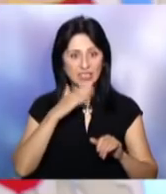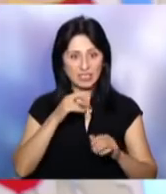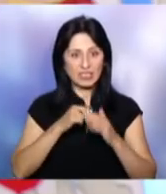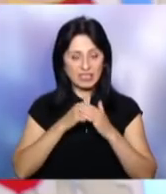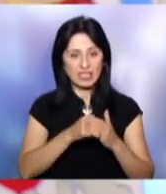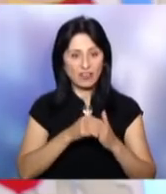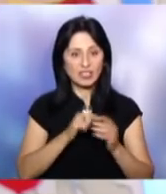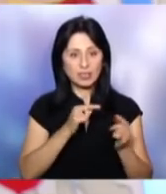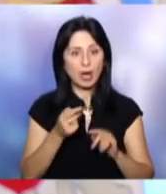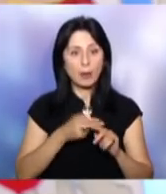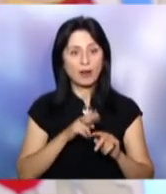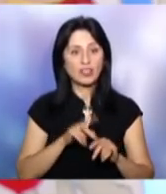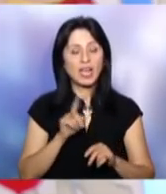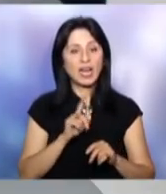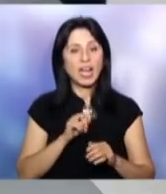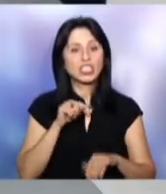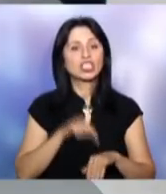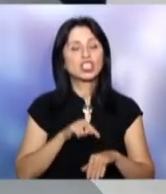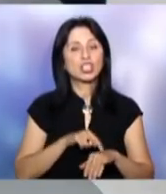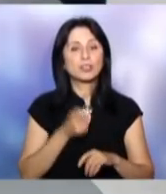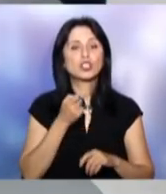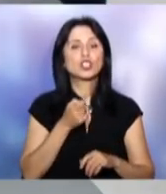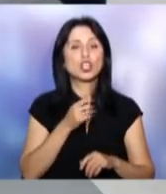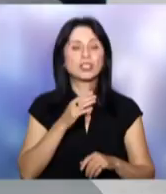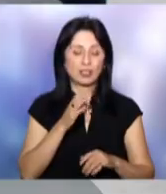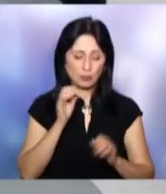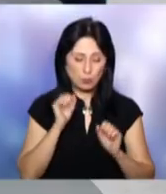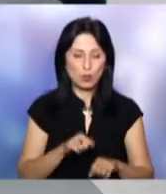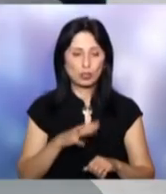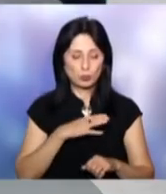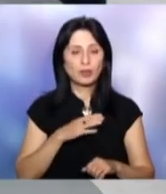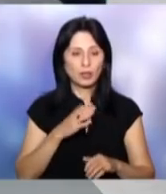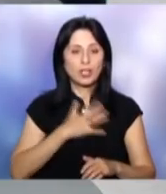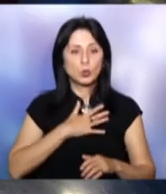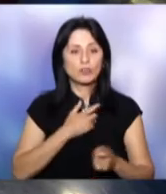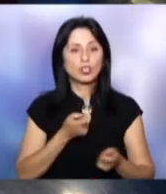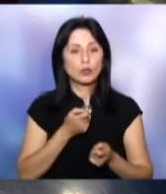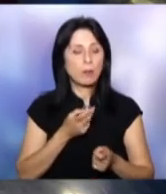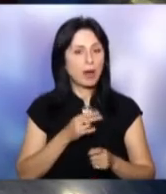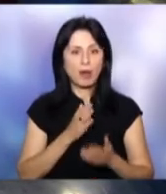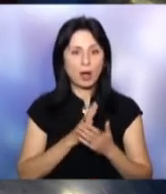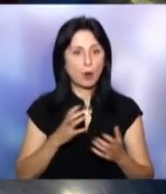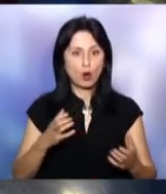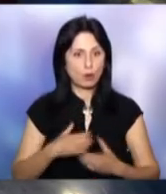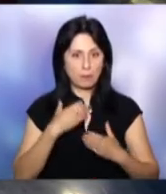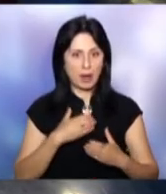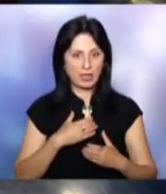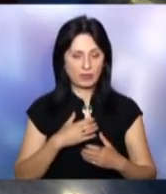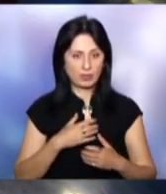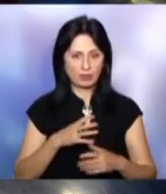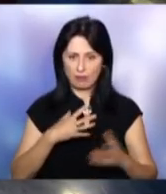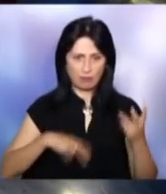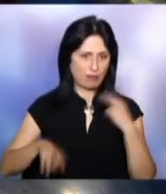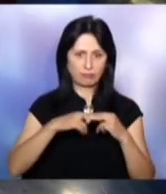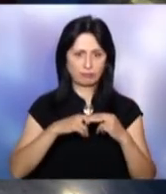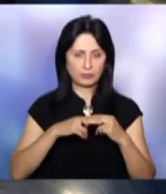წნევის წინააღმდეგ. ამიტომ გარკვეული შეგრძნება იმისა, რომ სუნთქვა რთულდება, ნამდვილად არის და ეს არ არის მხოლოდ მათთვის, ეს ზოგადად